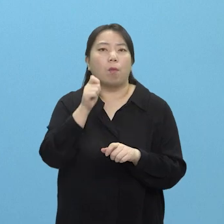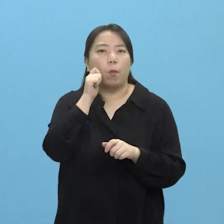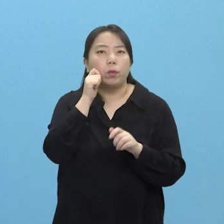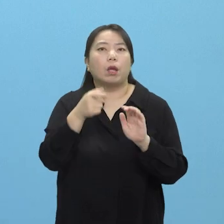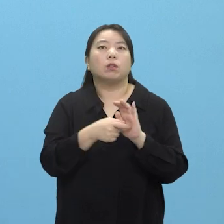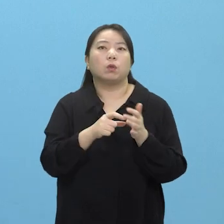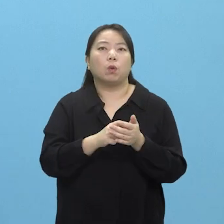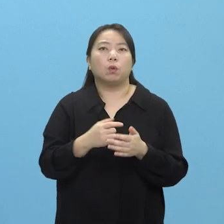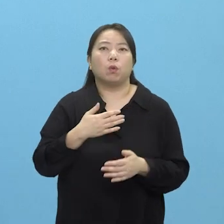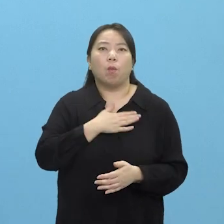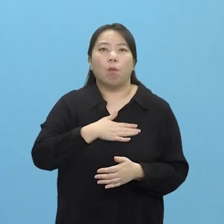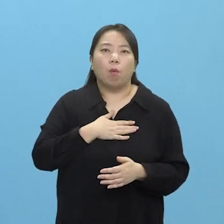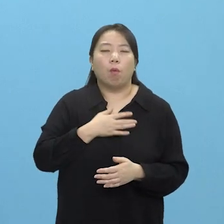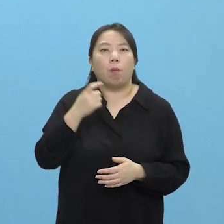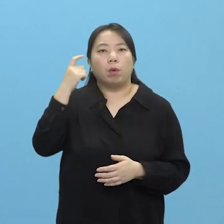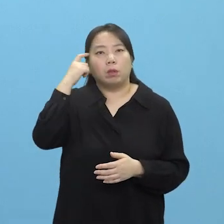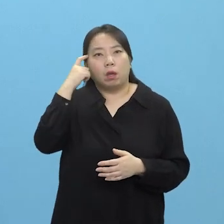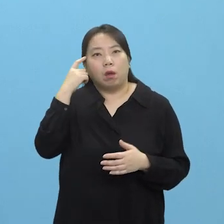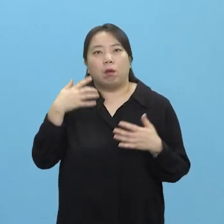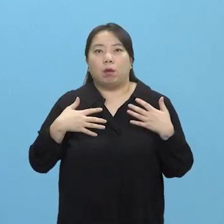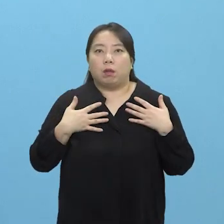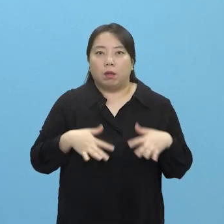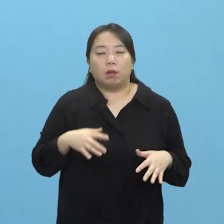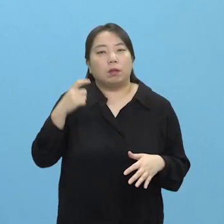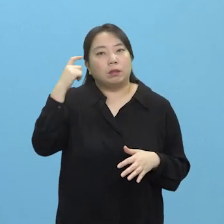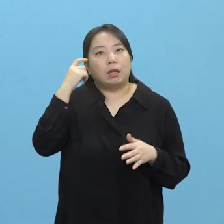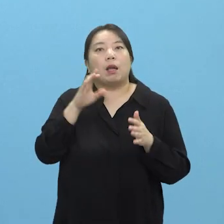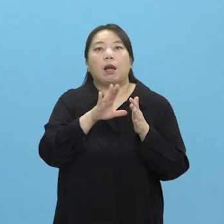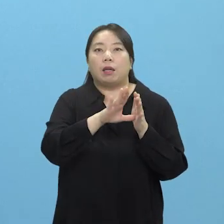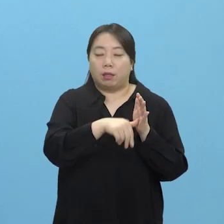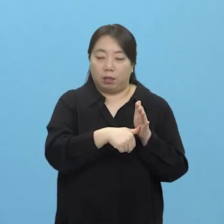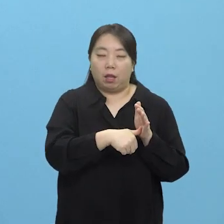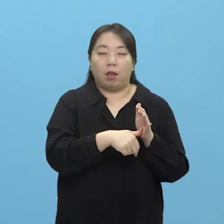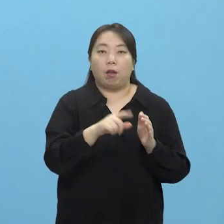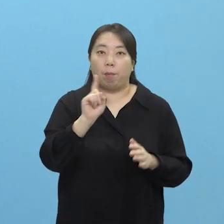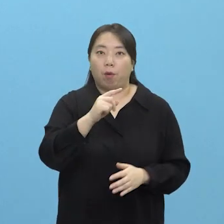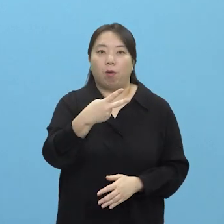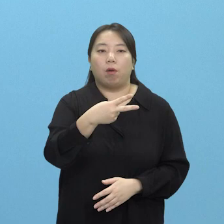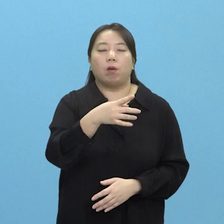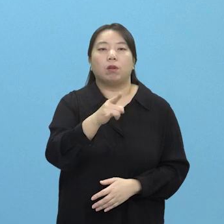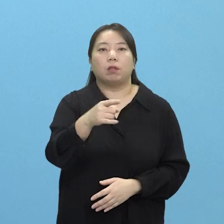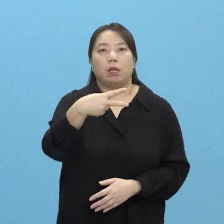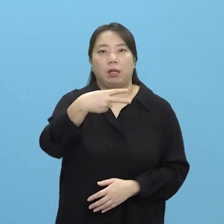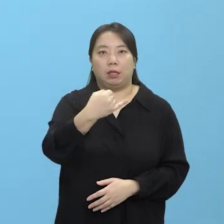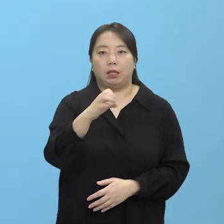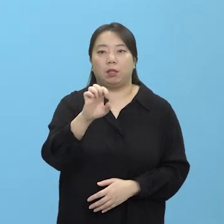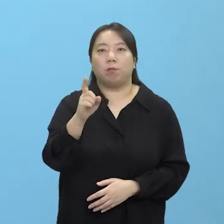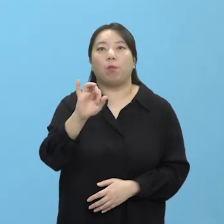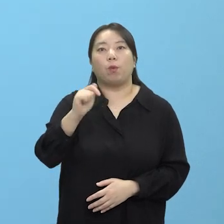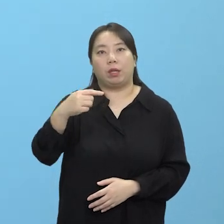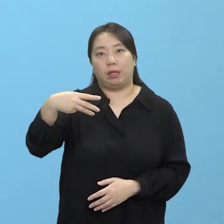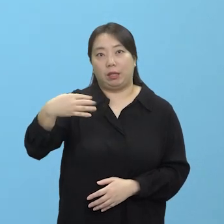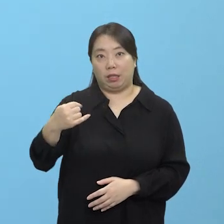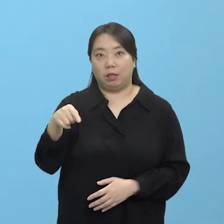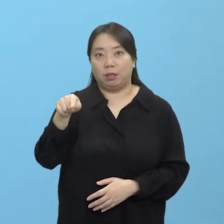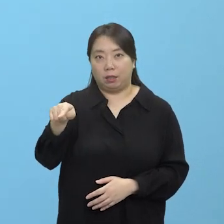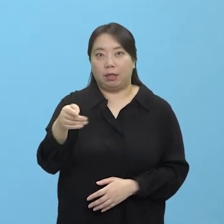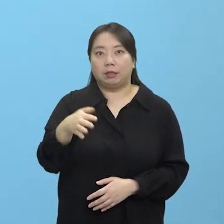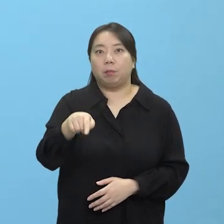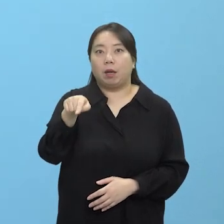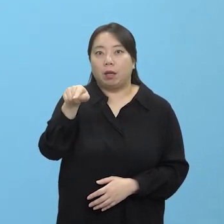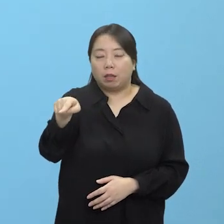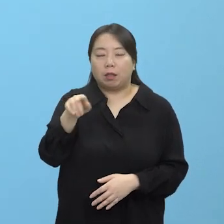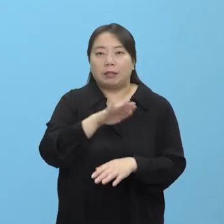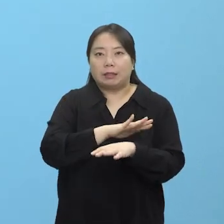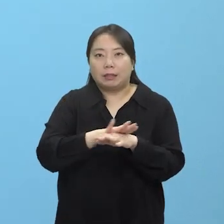정도로 육체 및 정신이 지쳤다고 생각되는 순간을 데드포인트라고 한답니다. 하지만 이